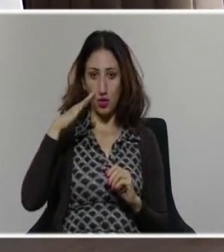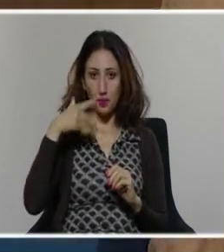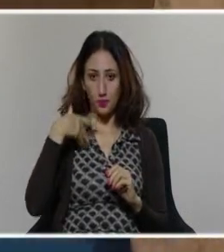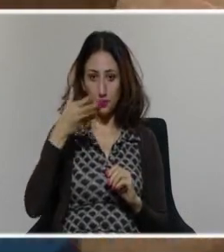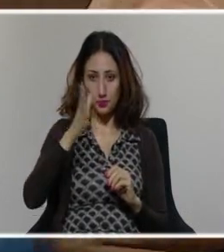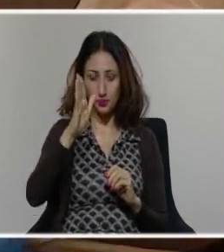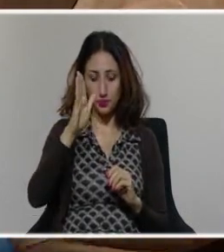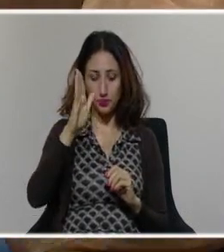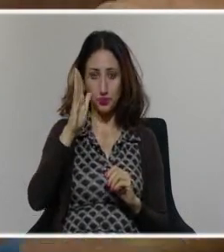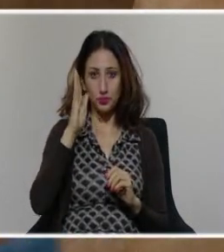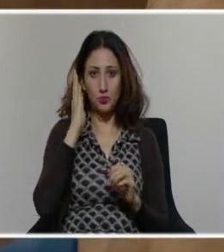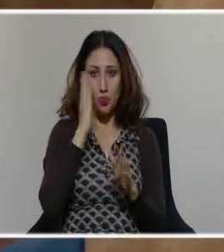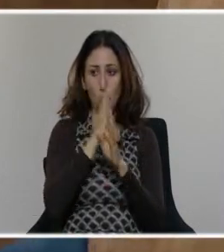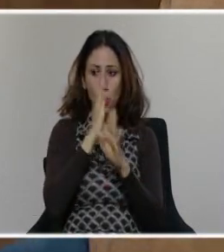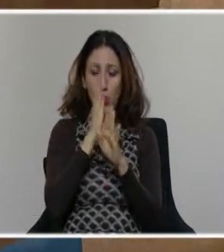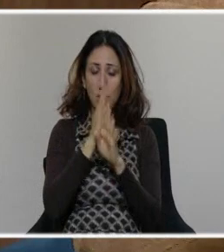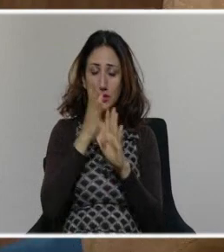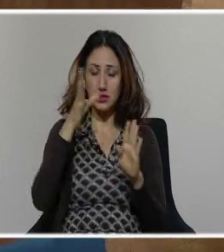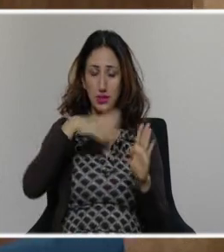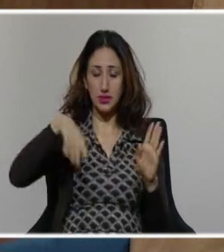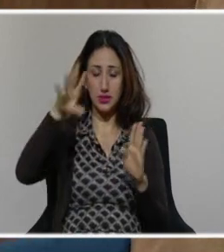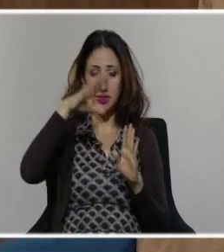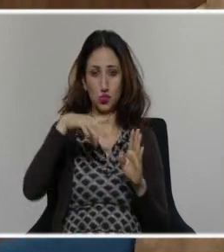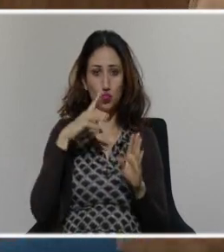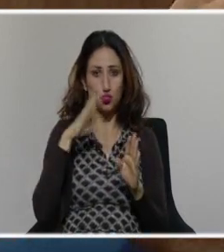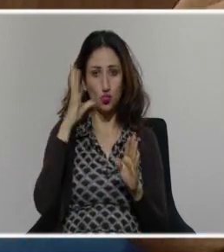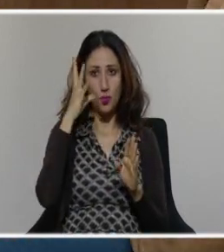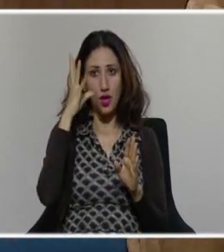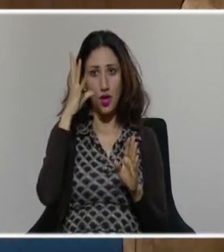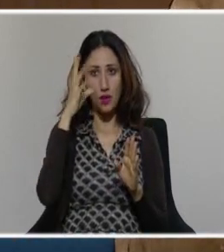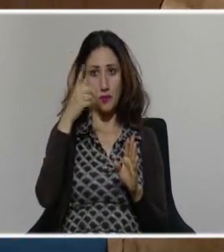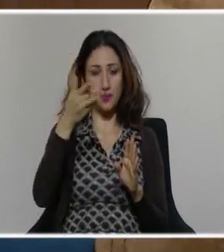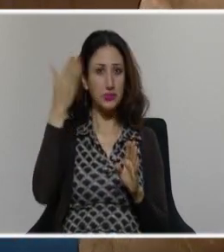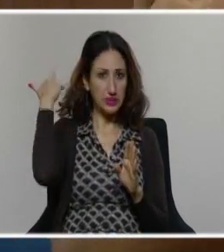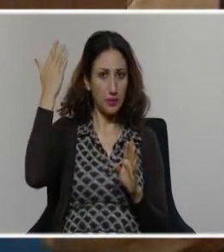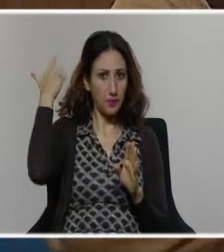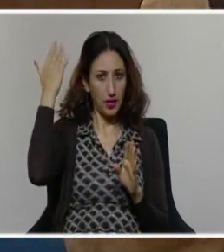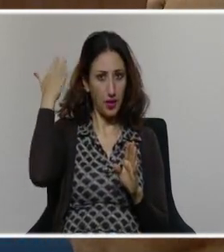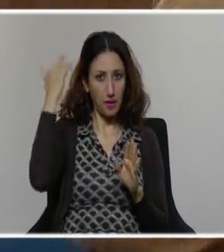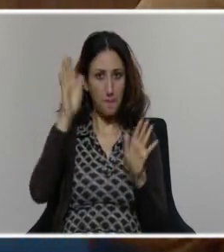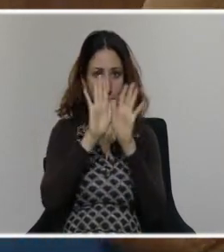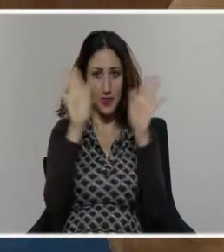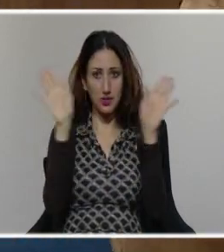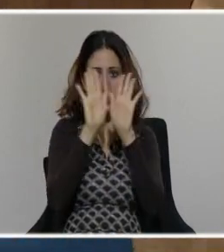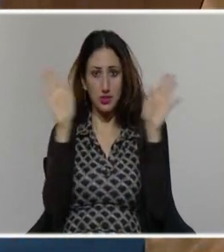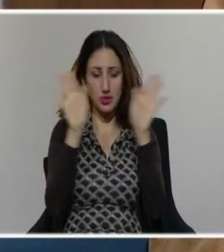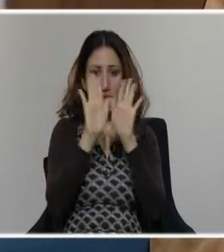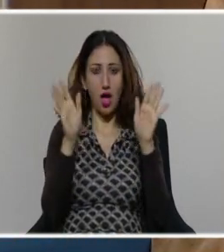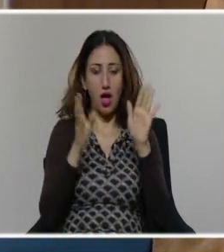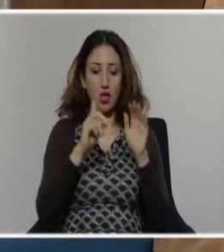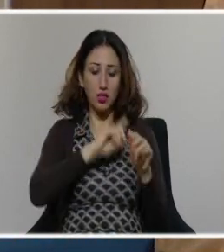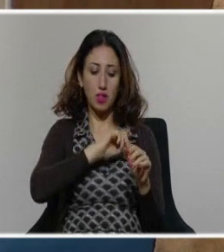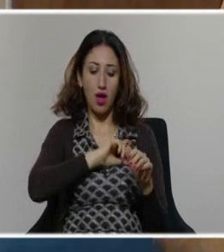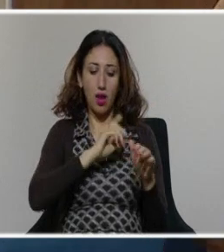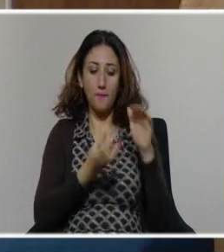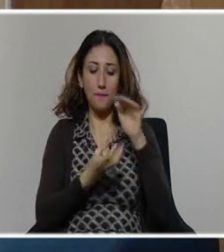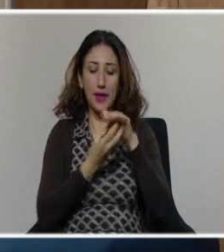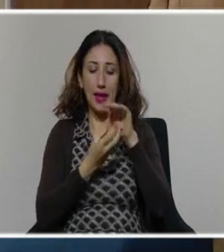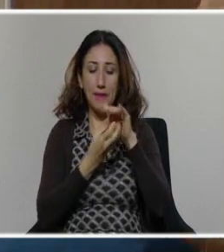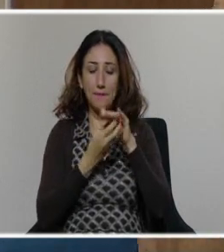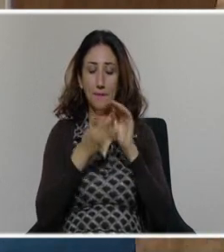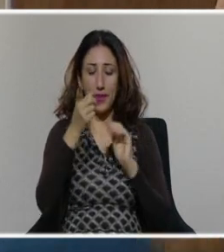علاقتي بالممثلين الشبان لان انا ما كنت اروح اشتغل في المسرح القومي وانا طالب في المعهد كنت